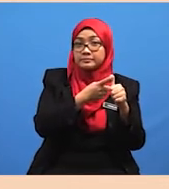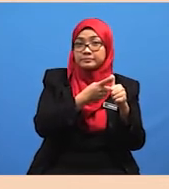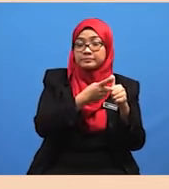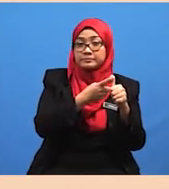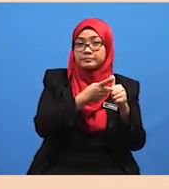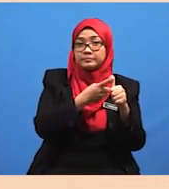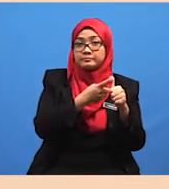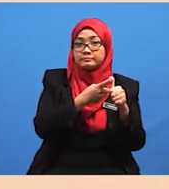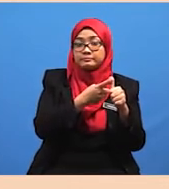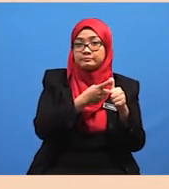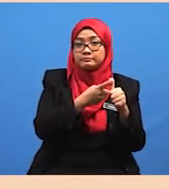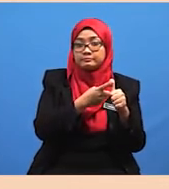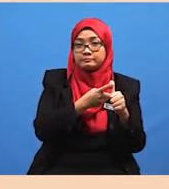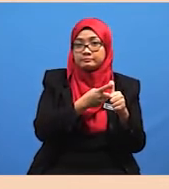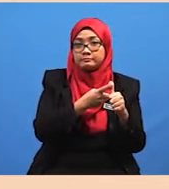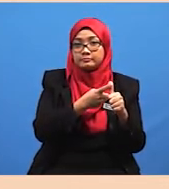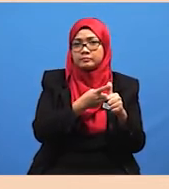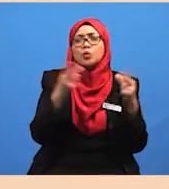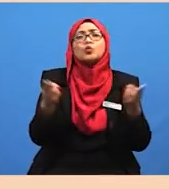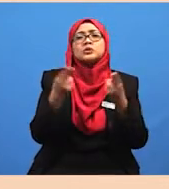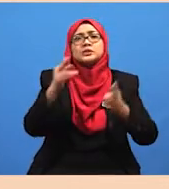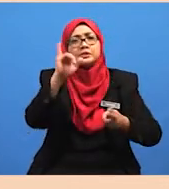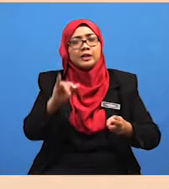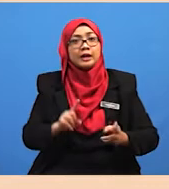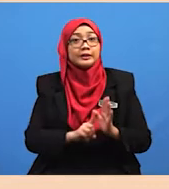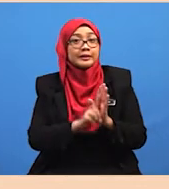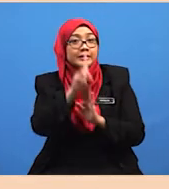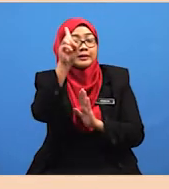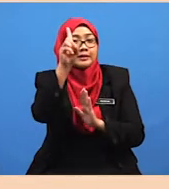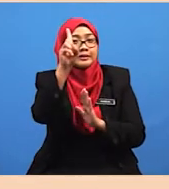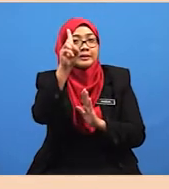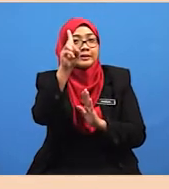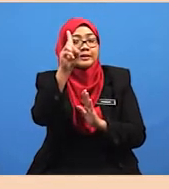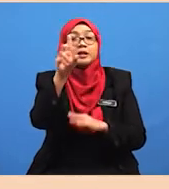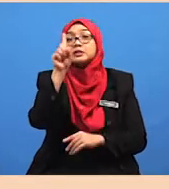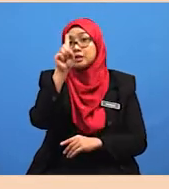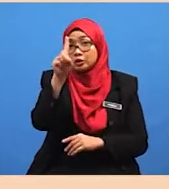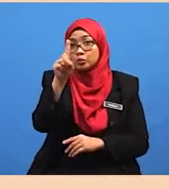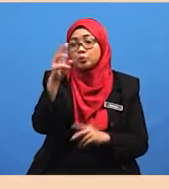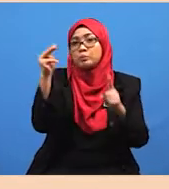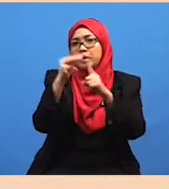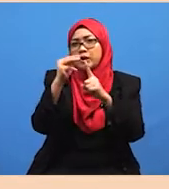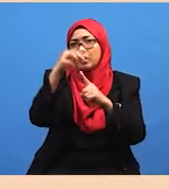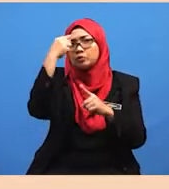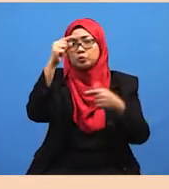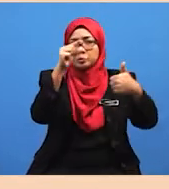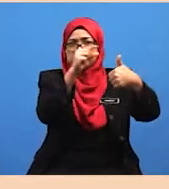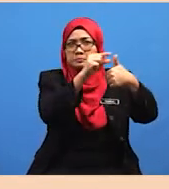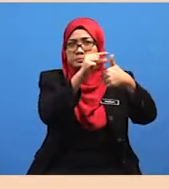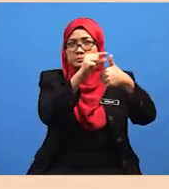ialah inisiatif yang tinggi satu macam untuk fakta